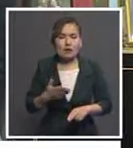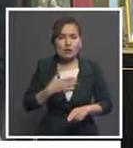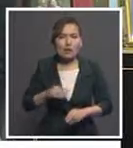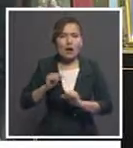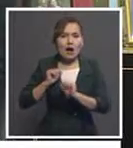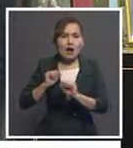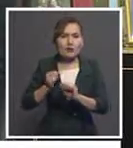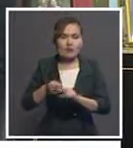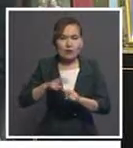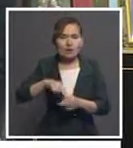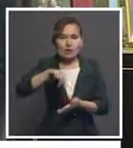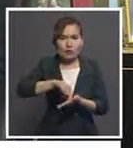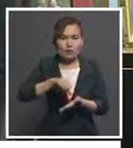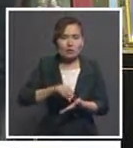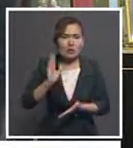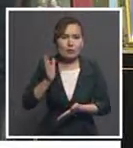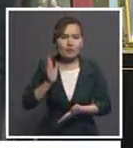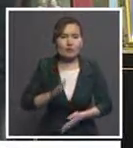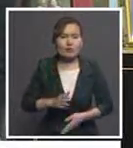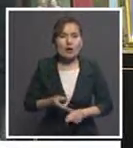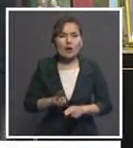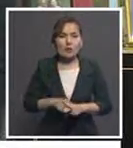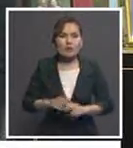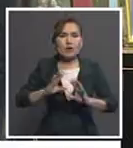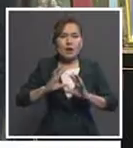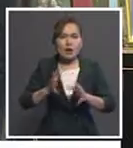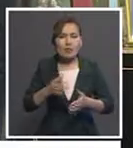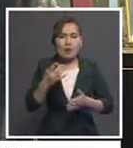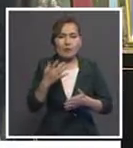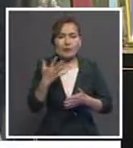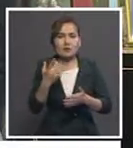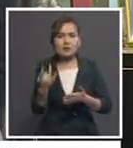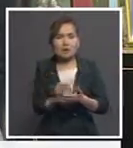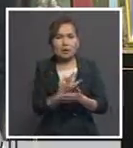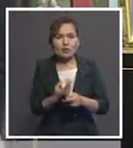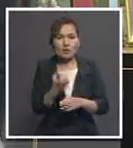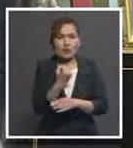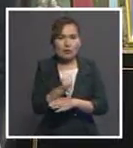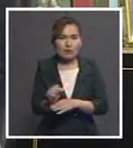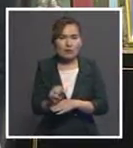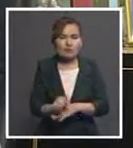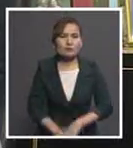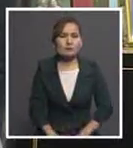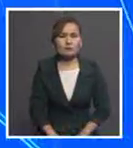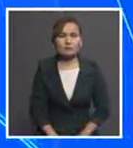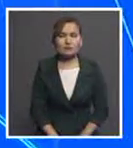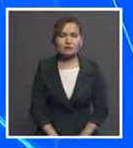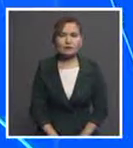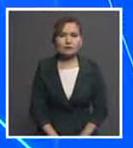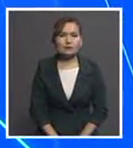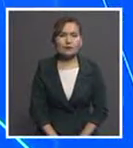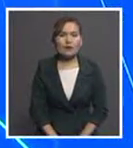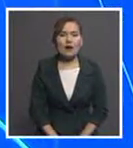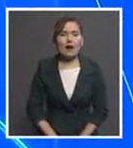ретінде бір тиын да алмаймын, себебі маған әділдік керек. Ал әлемнің 5 дүркін чемпионы жалақорлардың құрбаны болмауы керек.